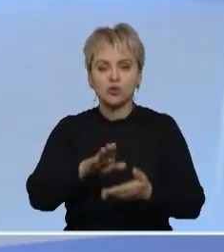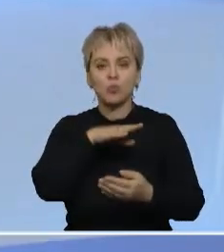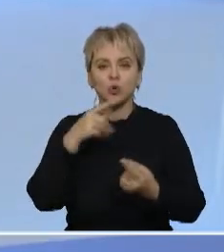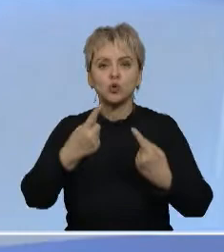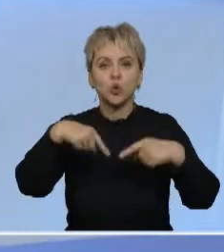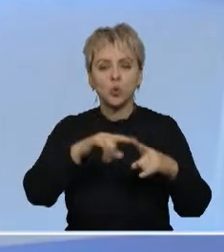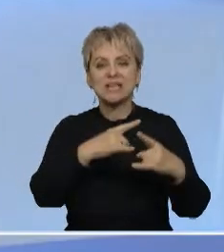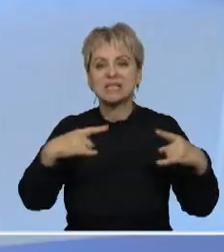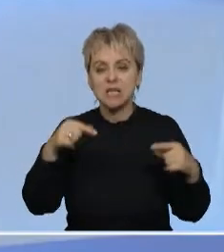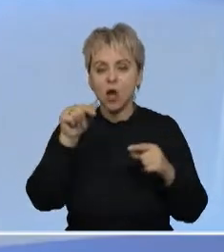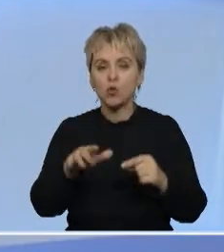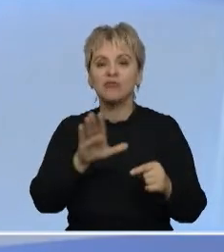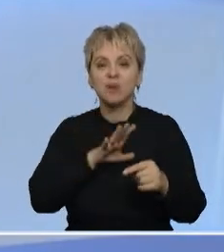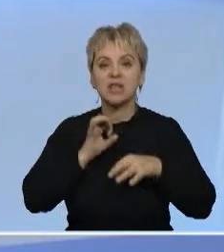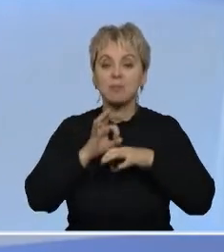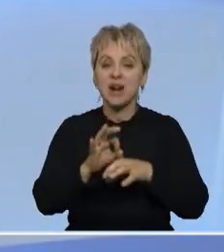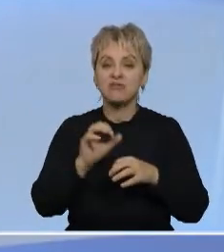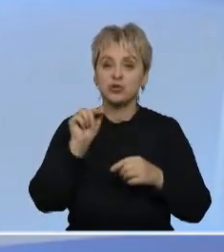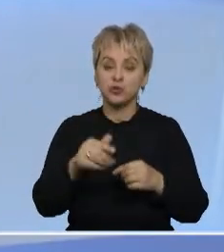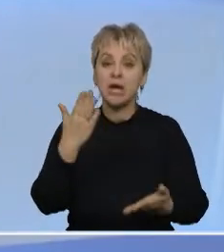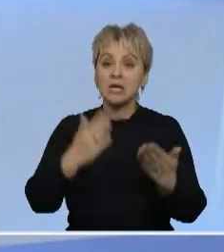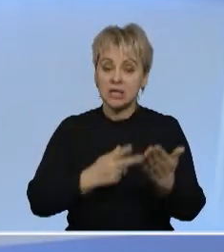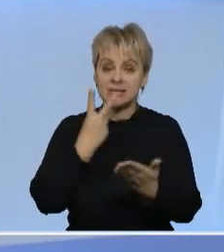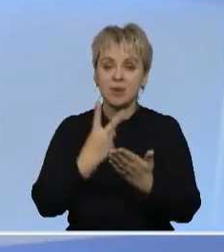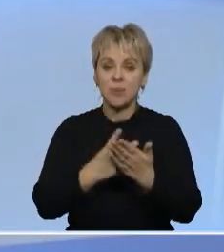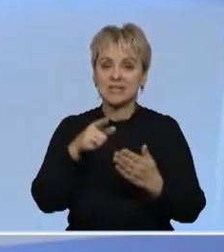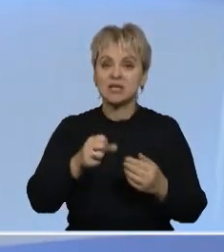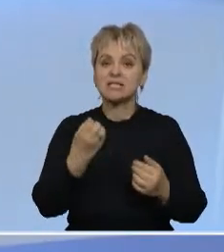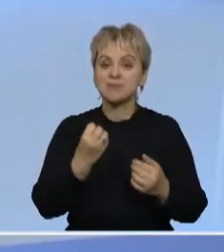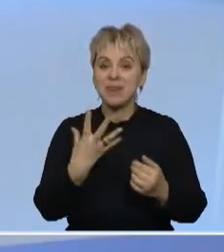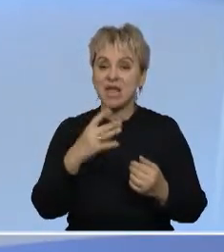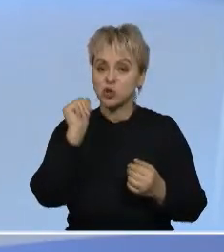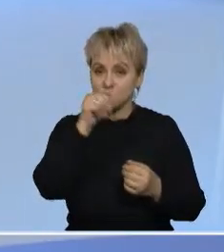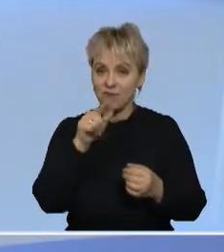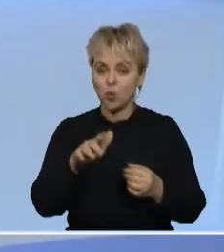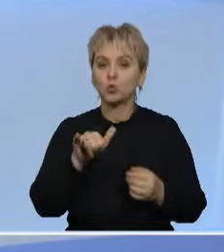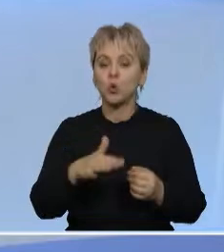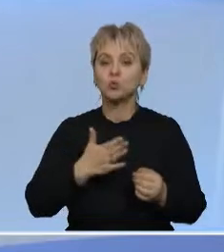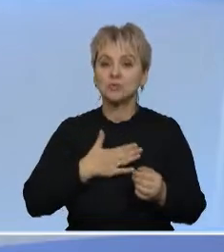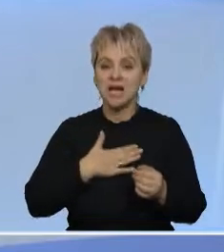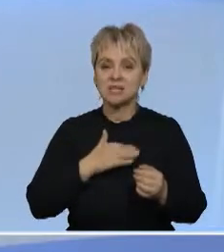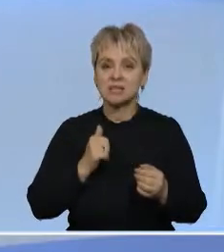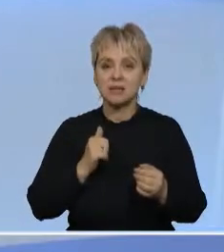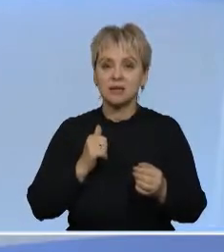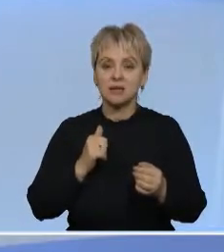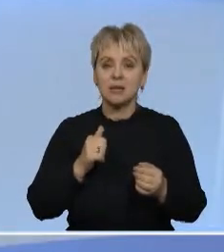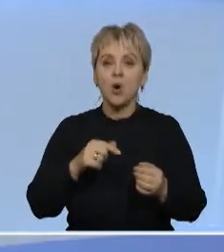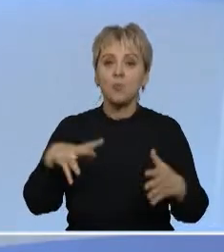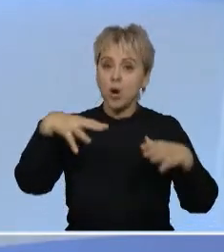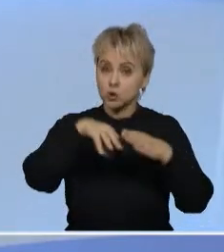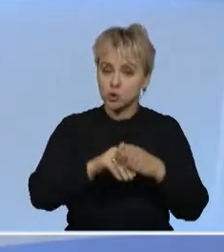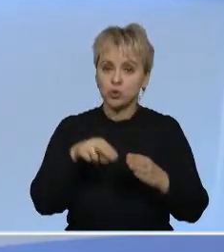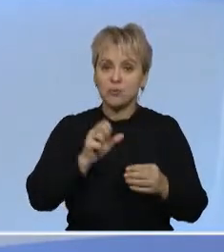круглых столов было проведено. То есть, если посмотреть с 2015 года, то у нас, по сути,